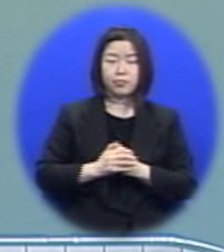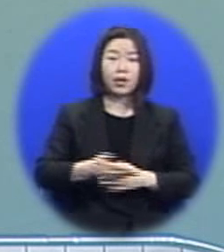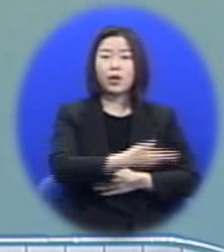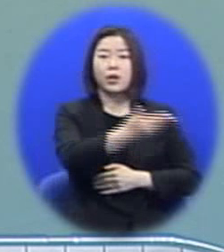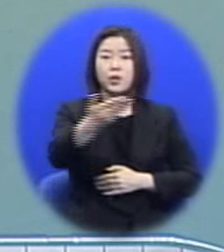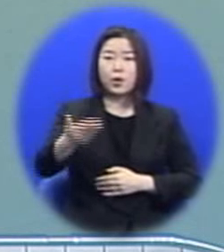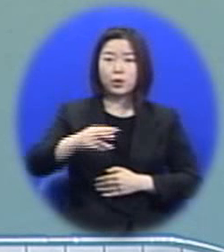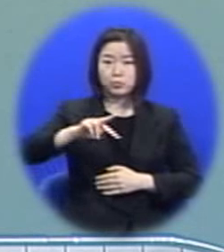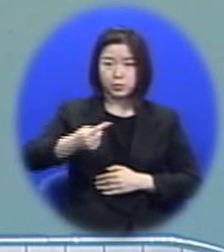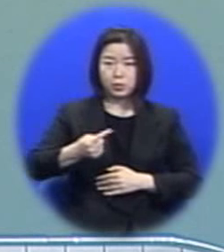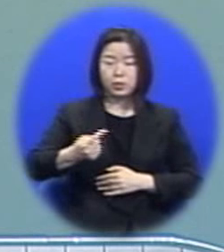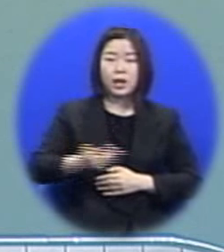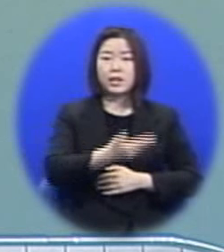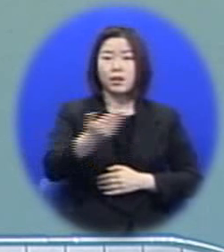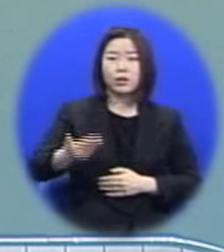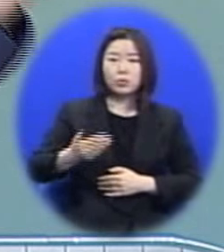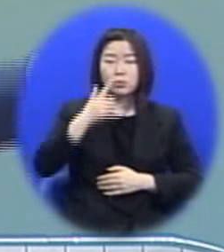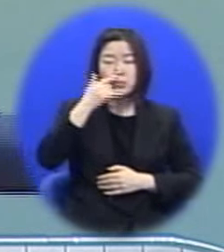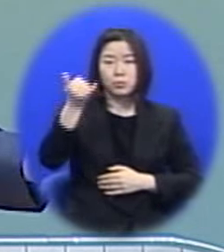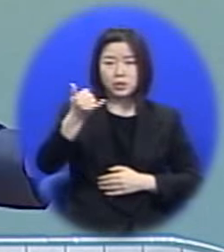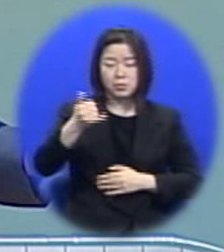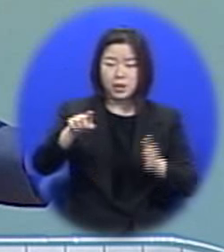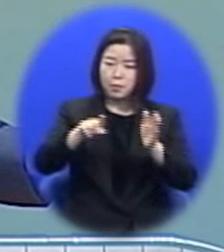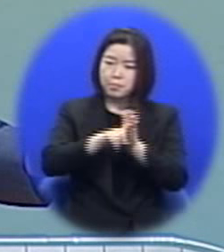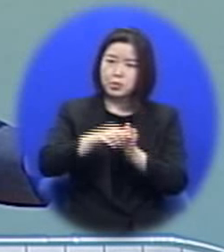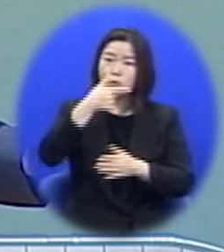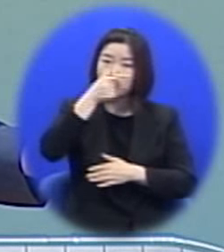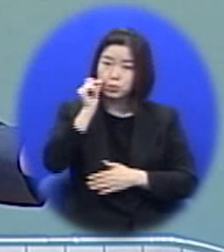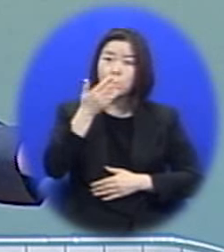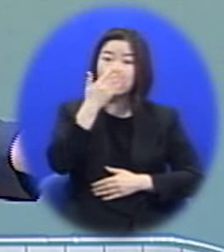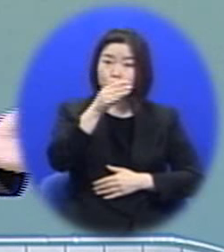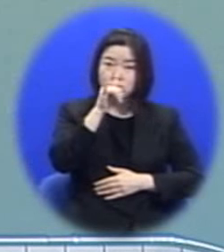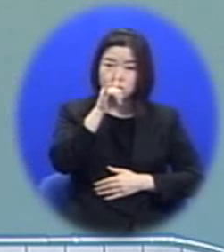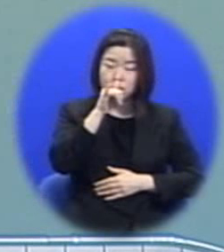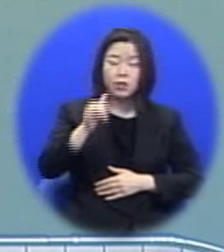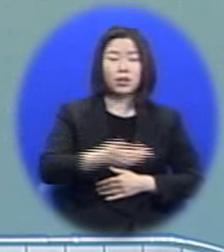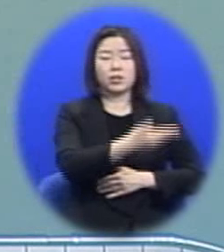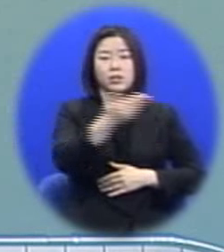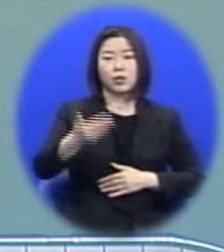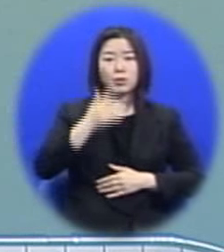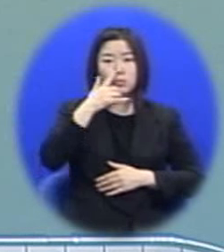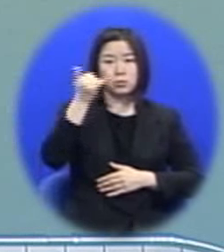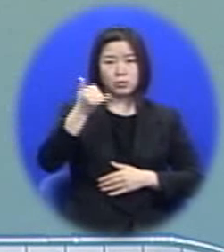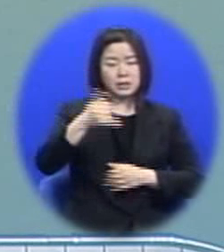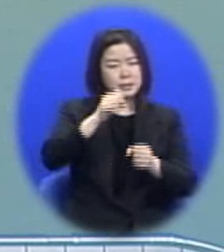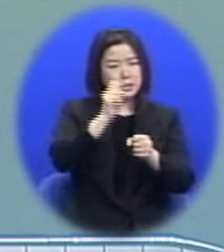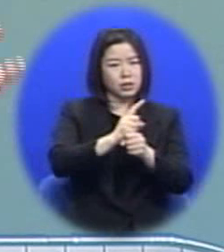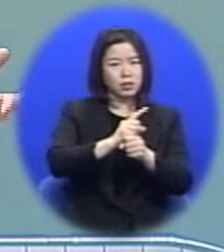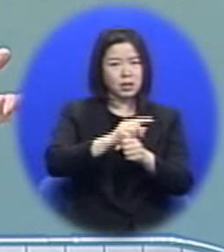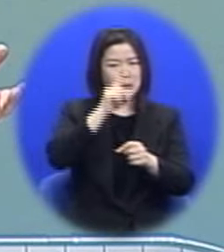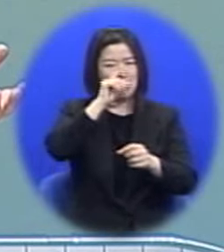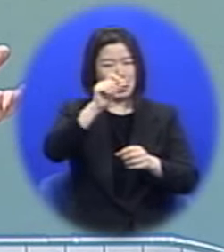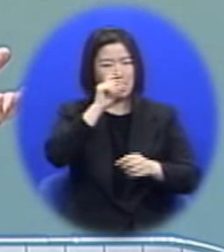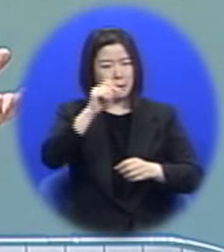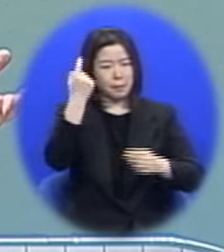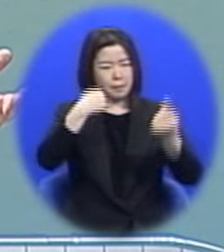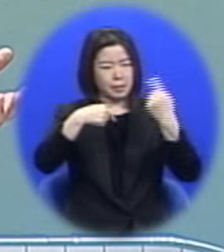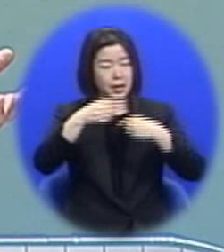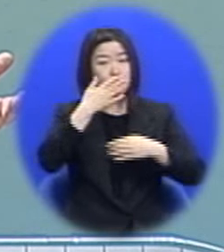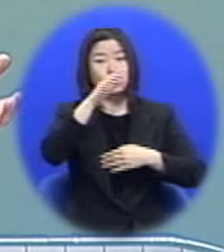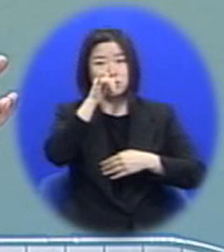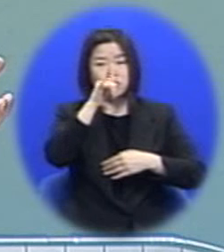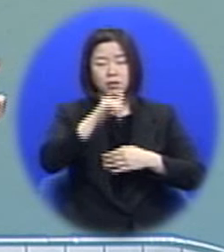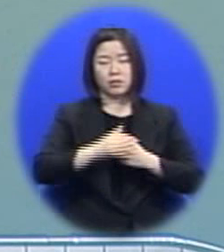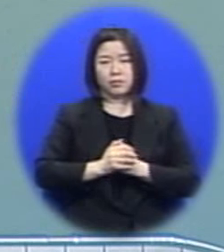여러분, 여러분의 부모님이 믿음이 좀 부족하신 분일 수도 있어요. 여러분의 부모님의 성격이 좀 거치신 분일 수도 있어요.